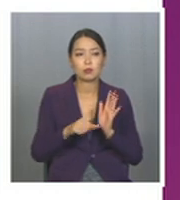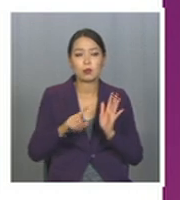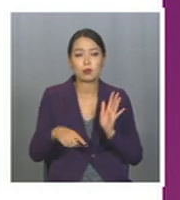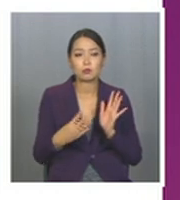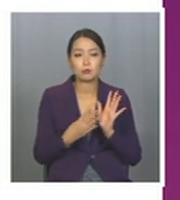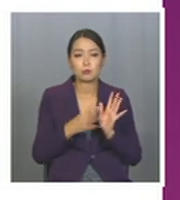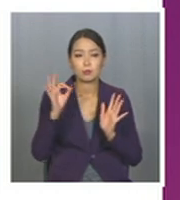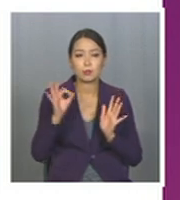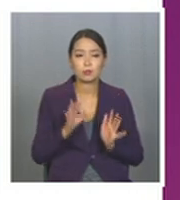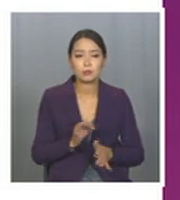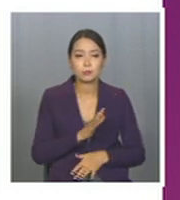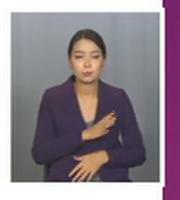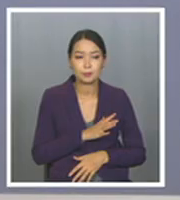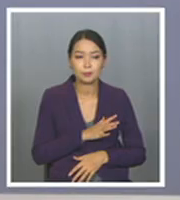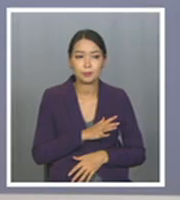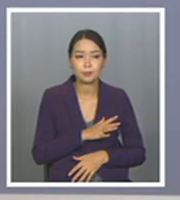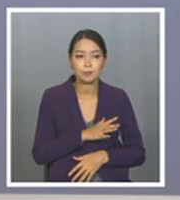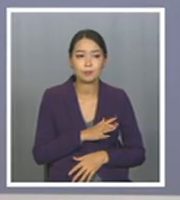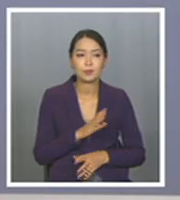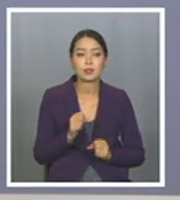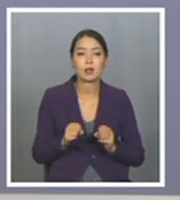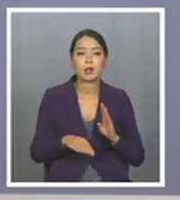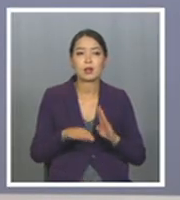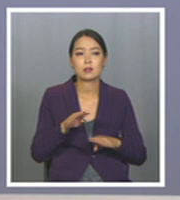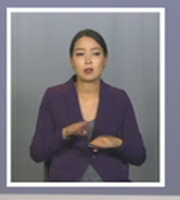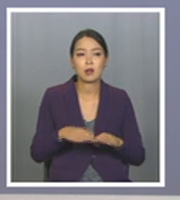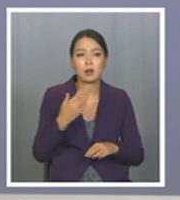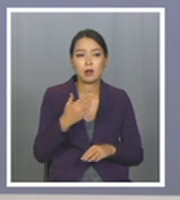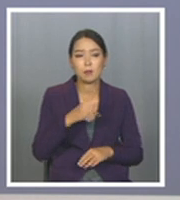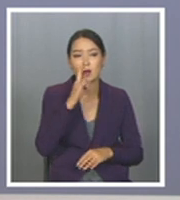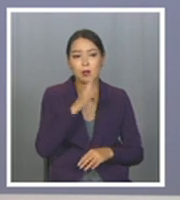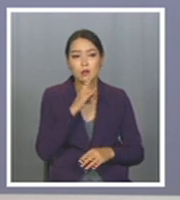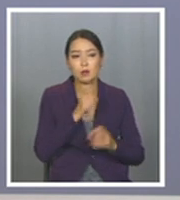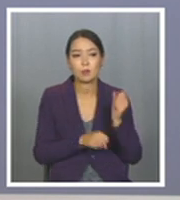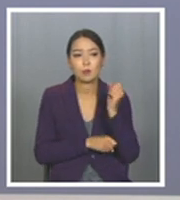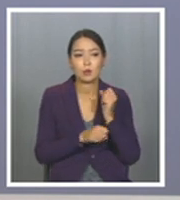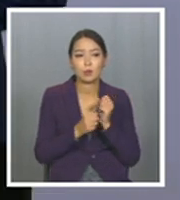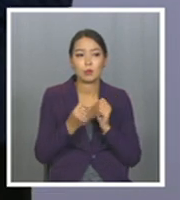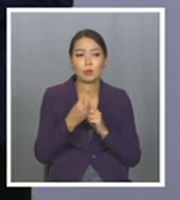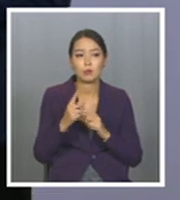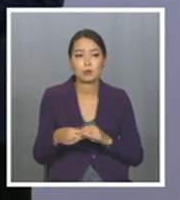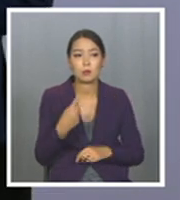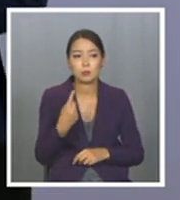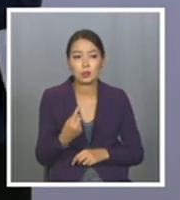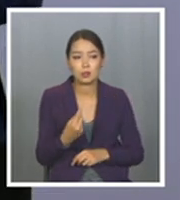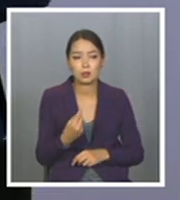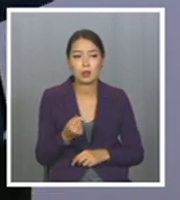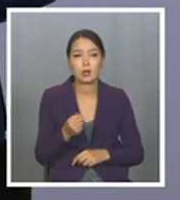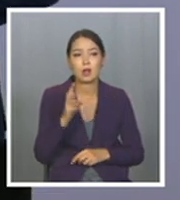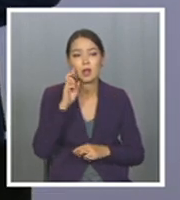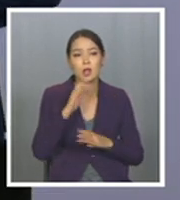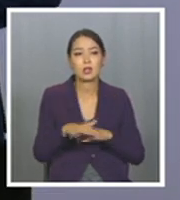96,9% құрады. Ал маман қазақ жұмысшыларының үлесі 12,1% құраса, өзге ұлт